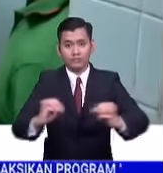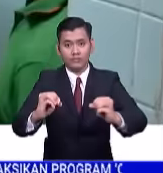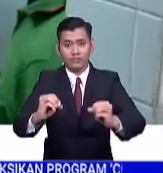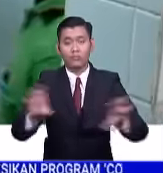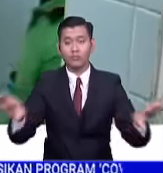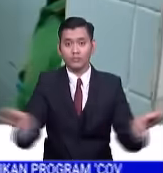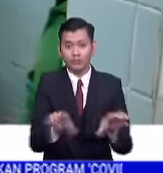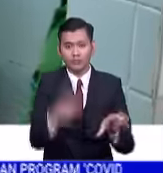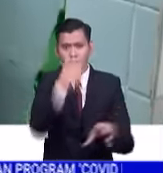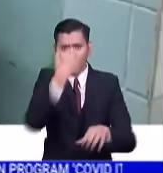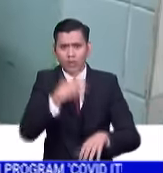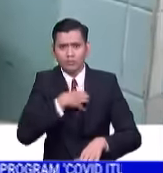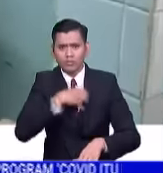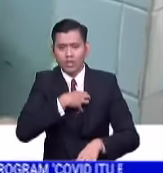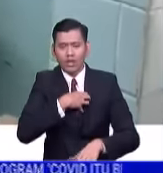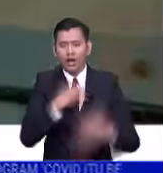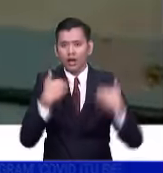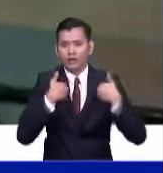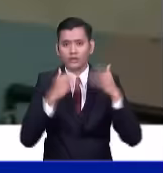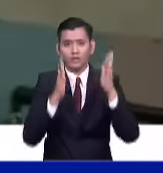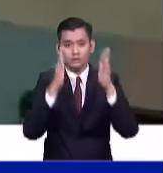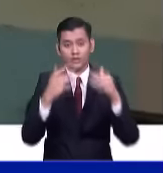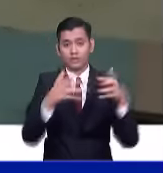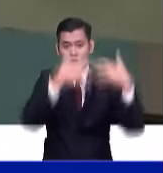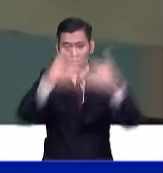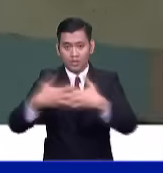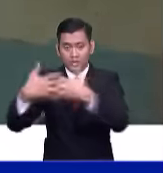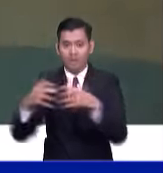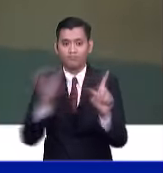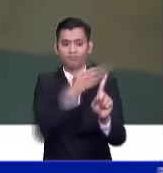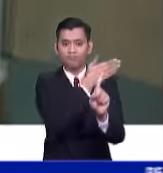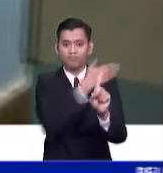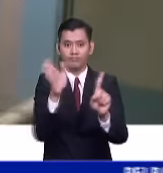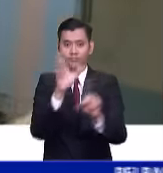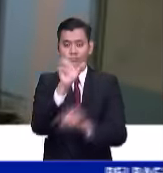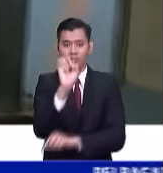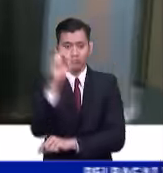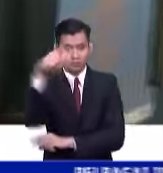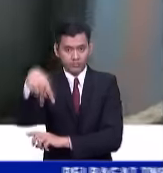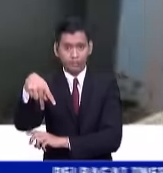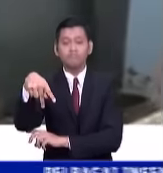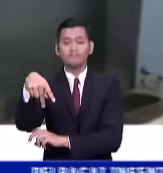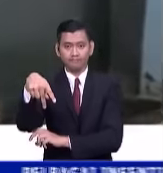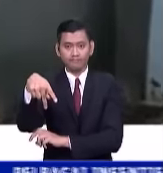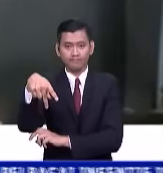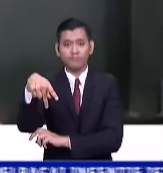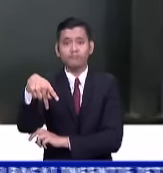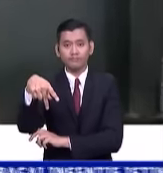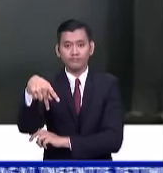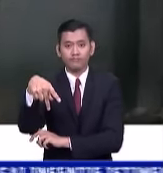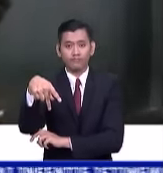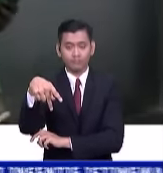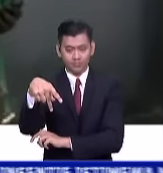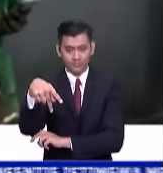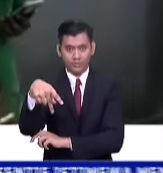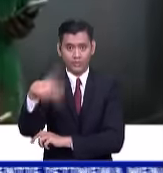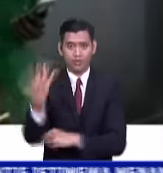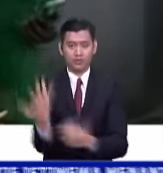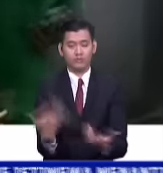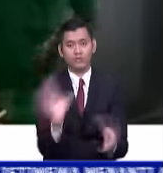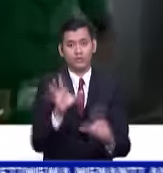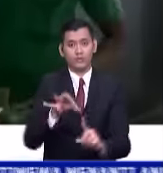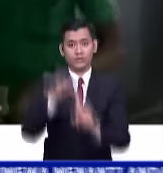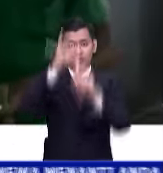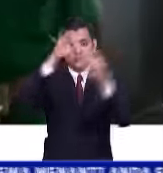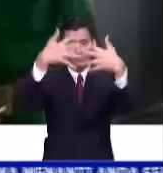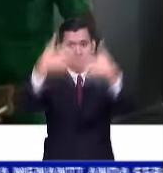digerakkan berikutan aduan mengenai ketidakpatuhan SOP Perintah Kawalan Pergerakan sepenuhnya melibatkan pemilik premis industri di